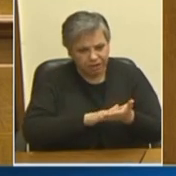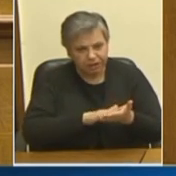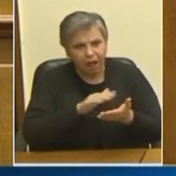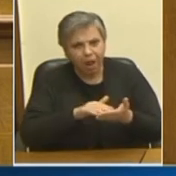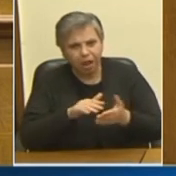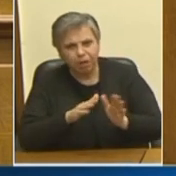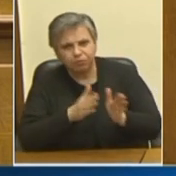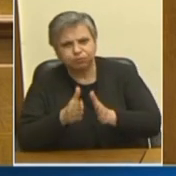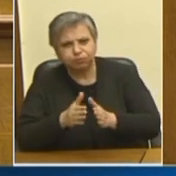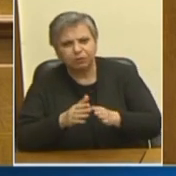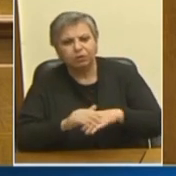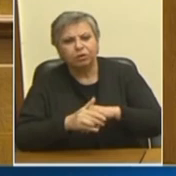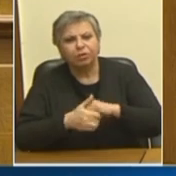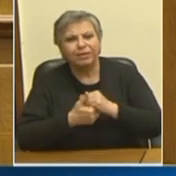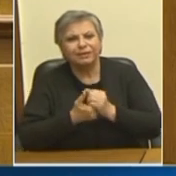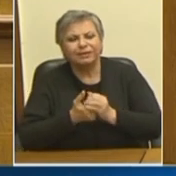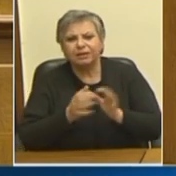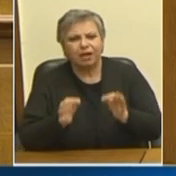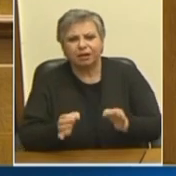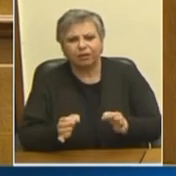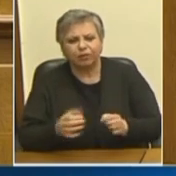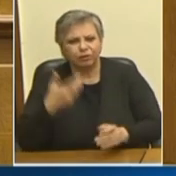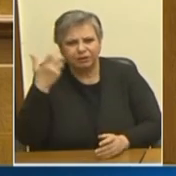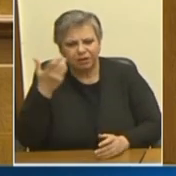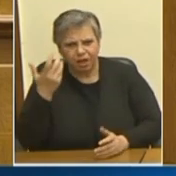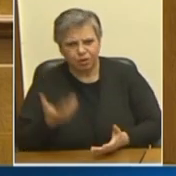Αυτό κάνει. Η ουδετερότητα τι σημαίνει? Ότι